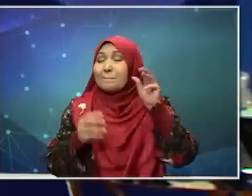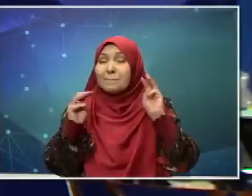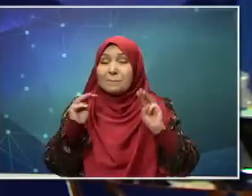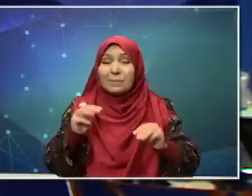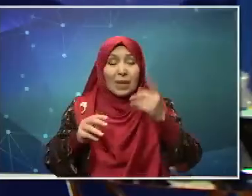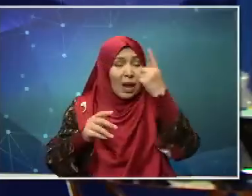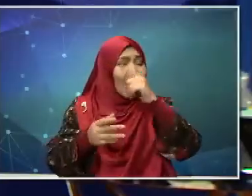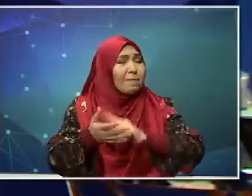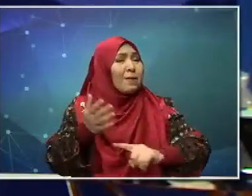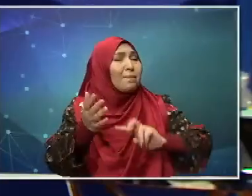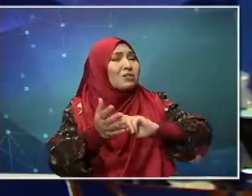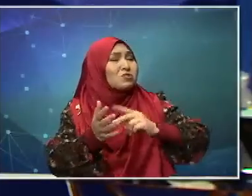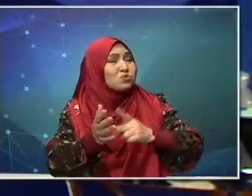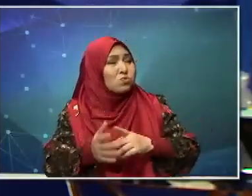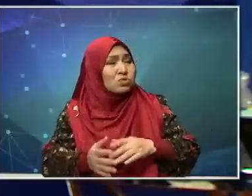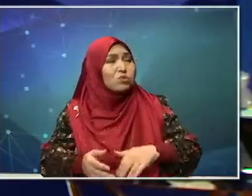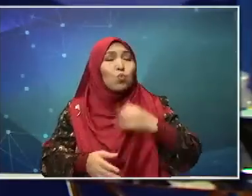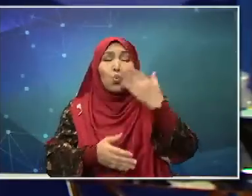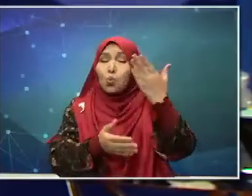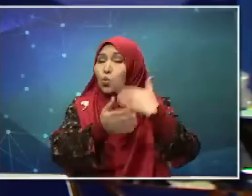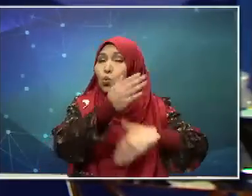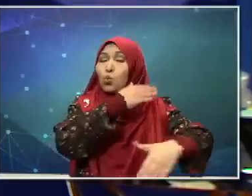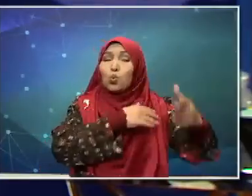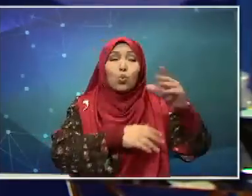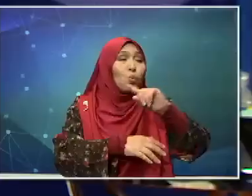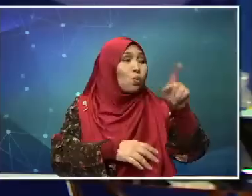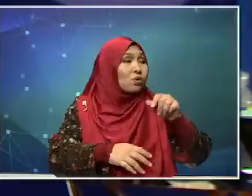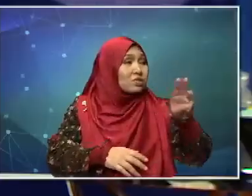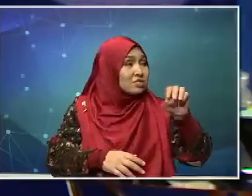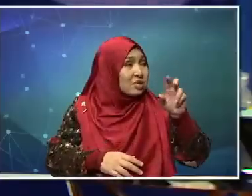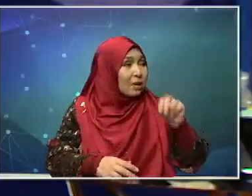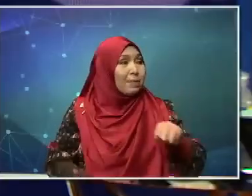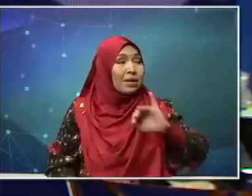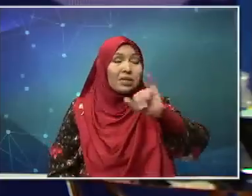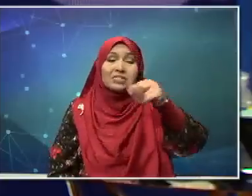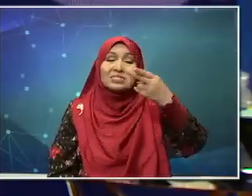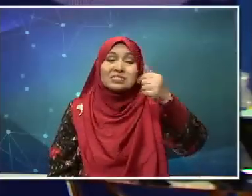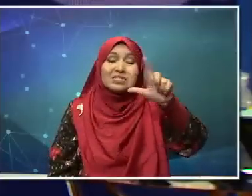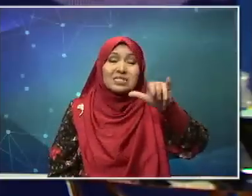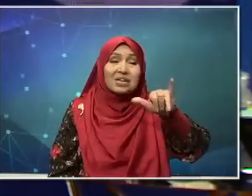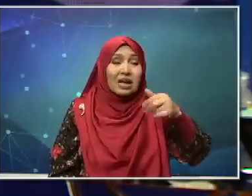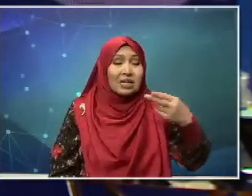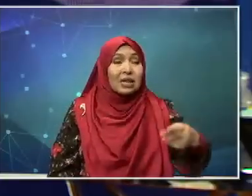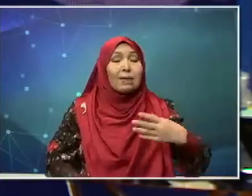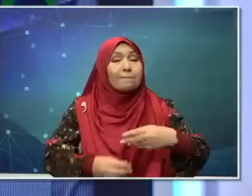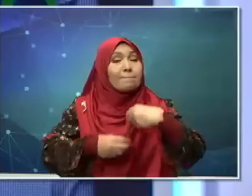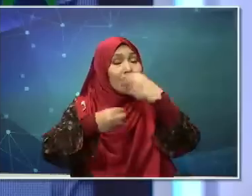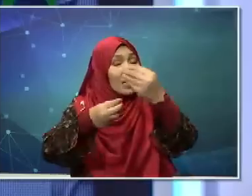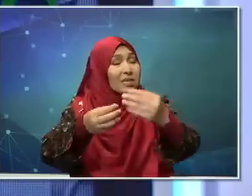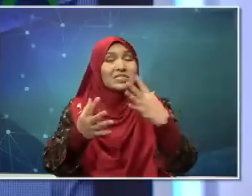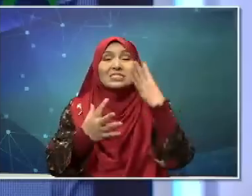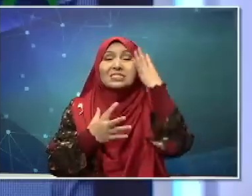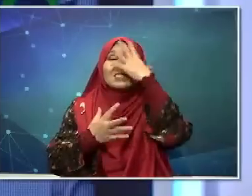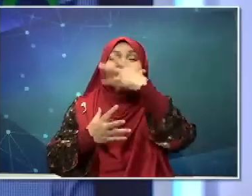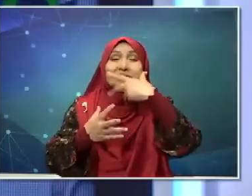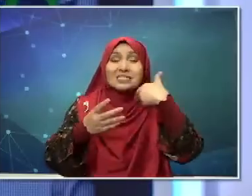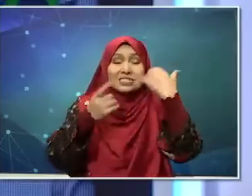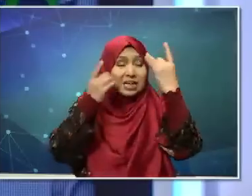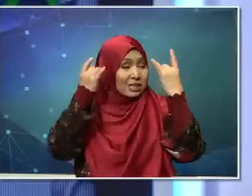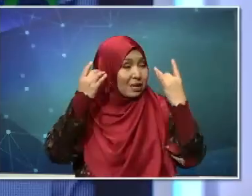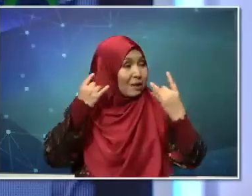perdebatan aku maksudnya zaman jahiliah dia mereka membesarkan anak perempuannya Coba gih ekornya saja bagi cantik aku sebagainya